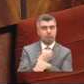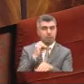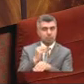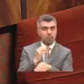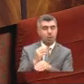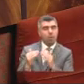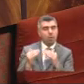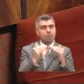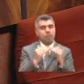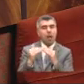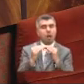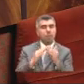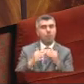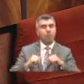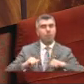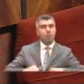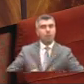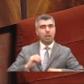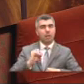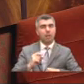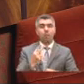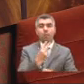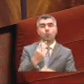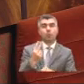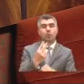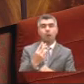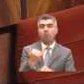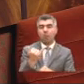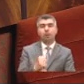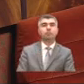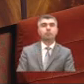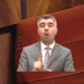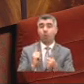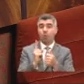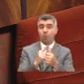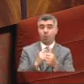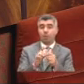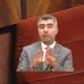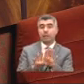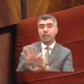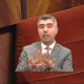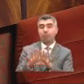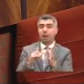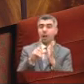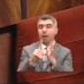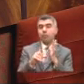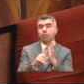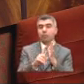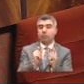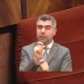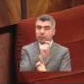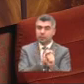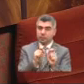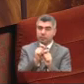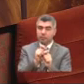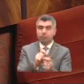كل القطاعات ومع المهنيين على محورين رئيسيين. اولا التدابير ذات الطابع القانوني، كانت